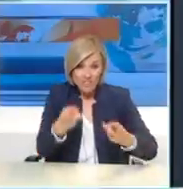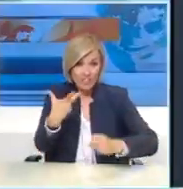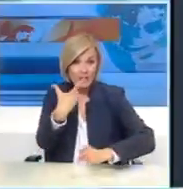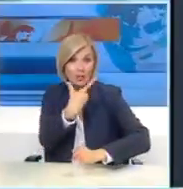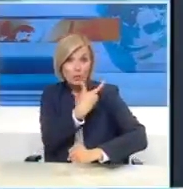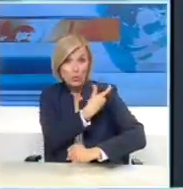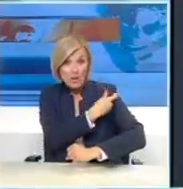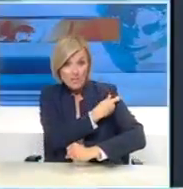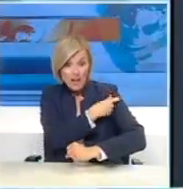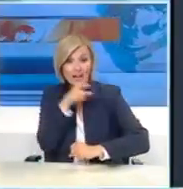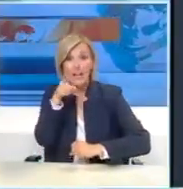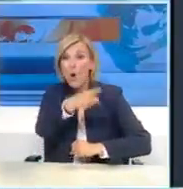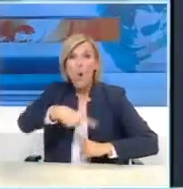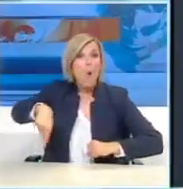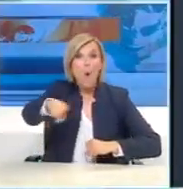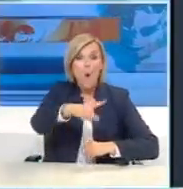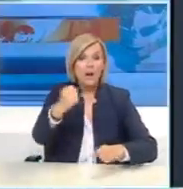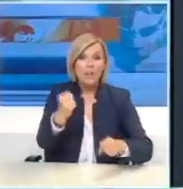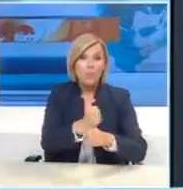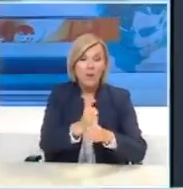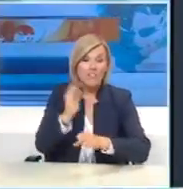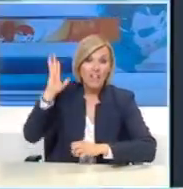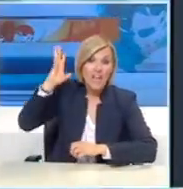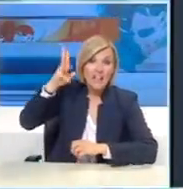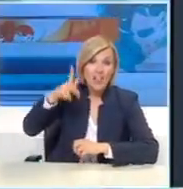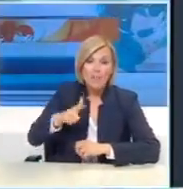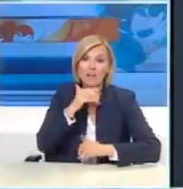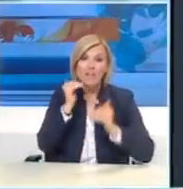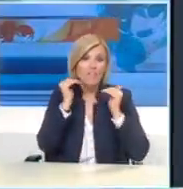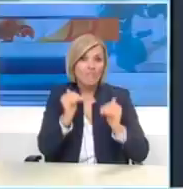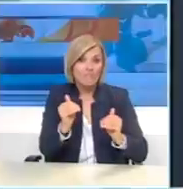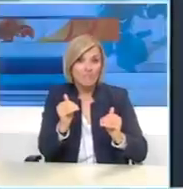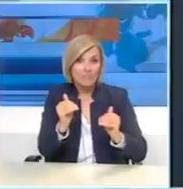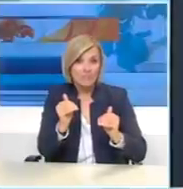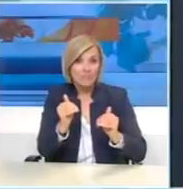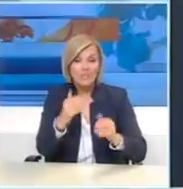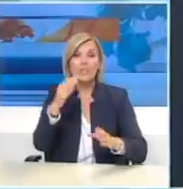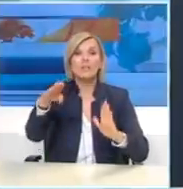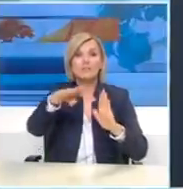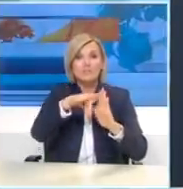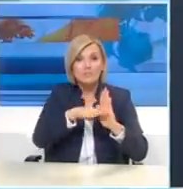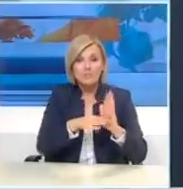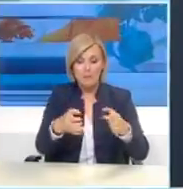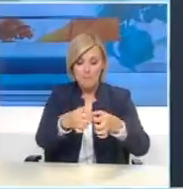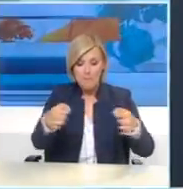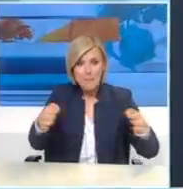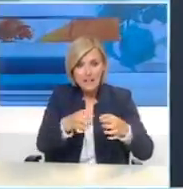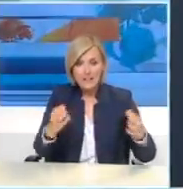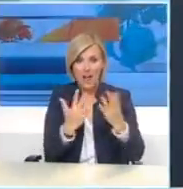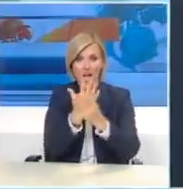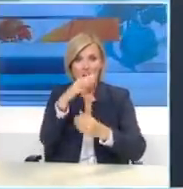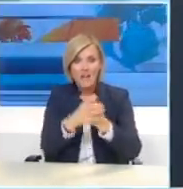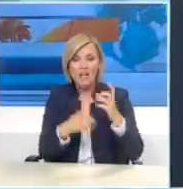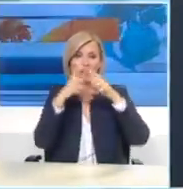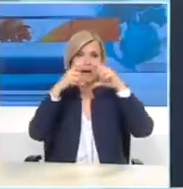ιού, η καθημερινότητά μας δεν θα είναι η ίδια όπως την ξέραμε. Και πρέπει αυτό να είναι αντιληπτό σε όλους. Πρέπει να